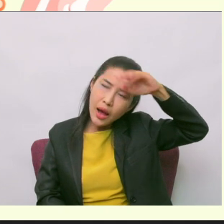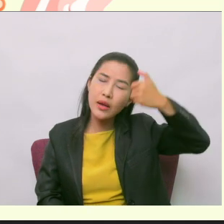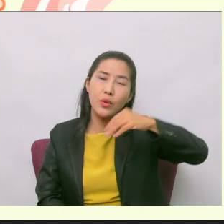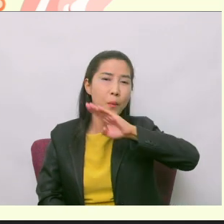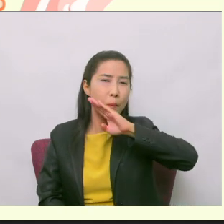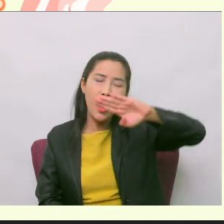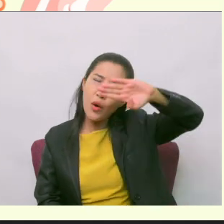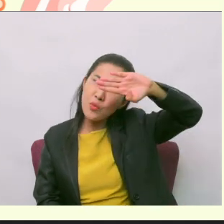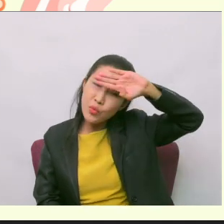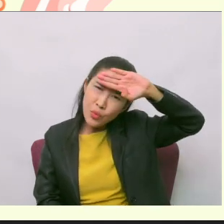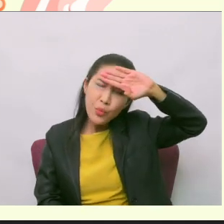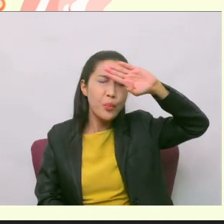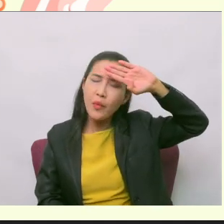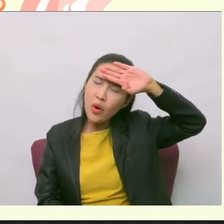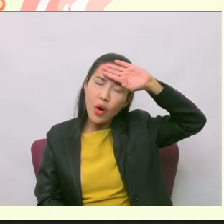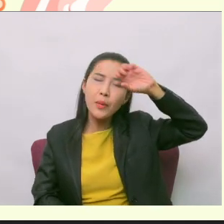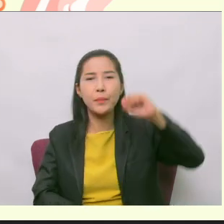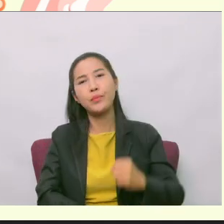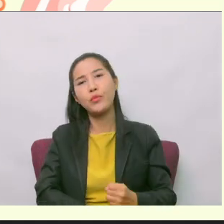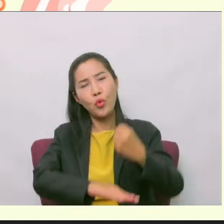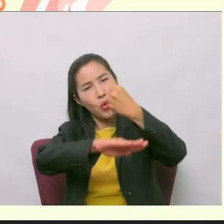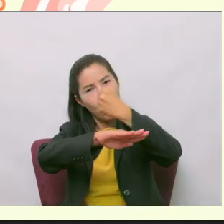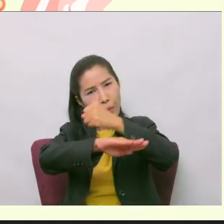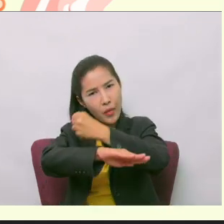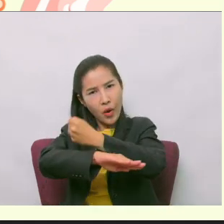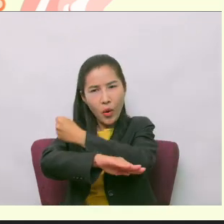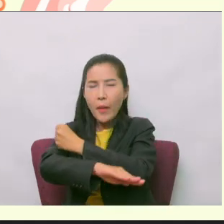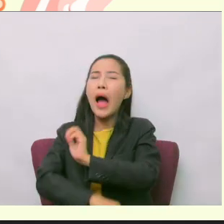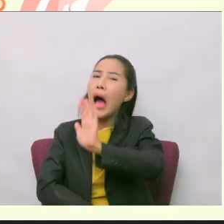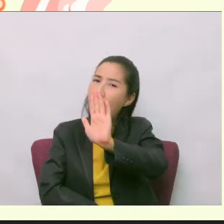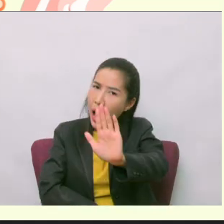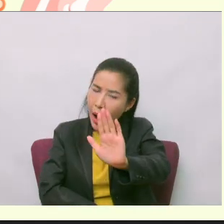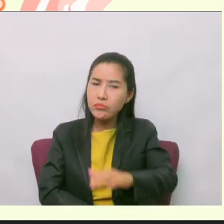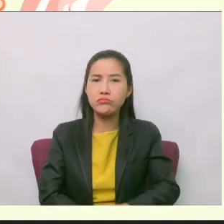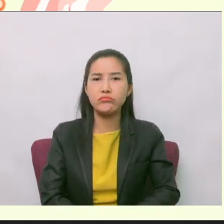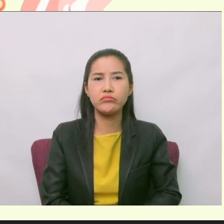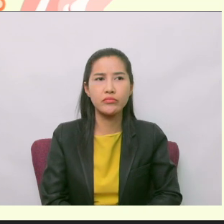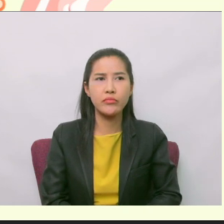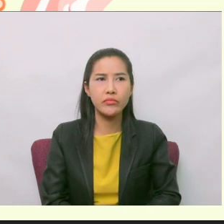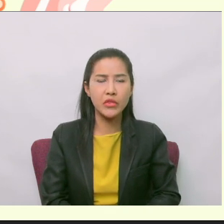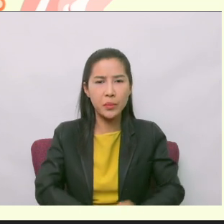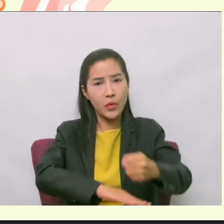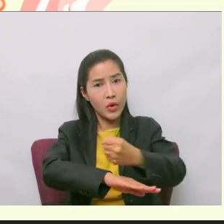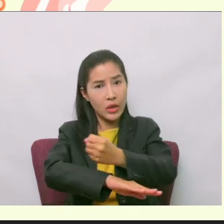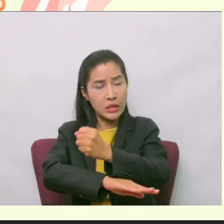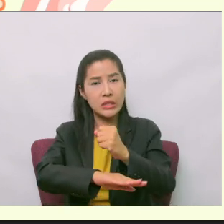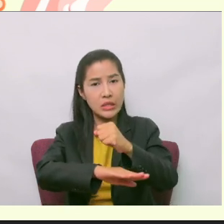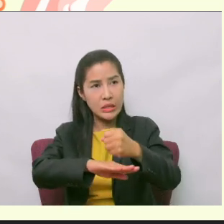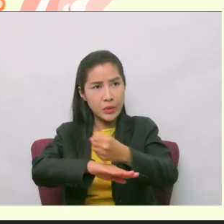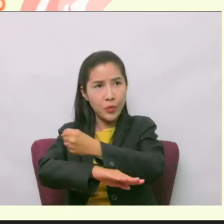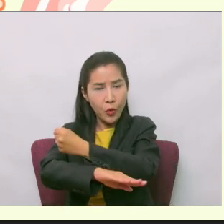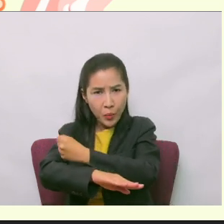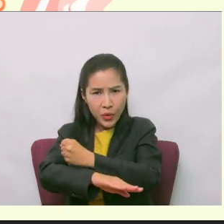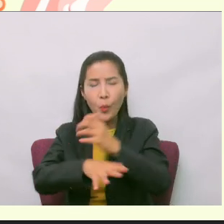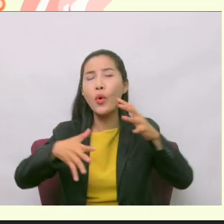ใช้ลูกประคบนะคะเนื่องจากว่าลูกประคบนะคะจะเป็นการใช้สมุนไพรที่มีอุณหภูมิความ